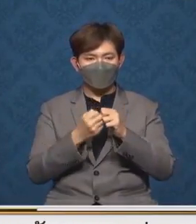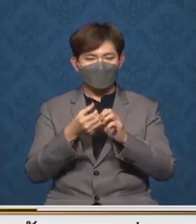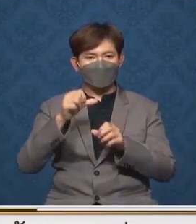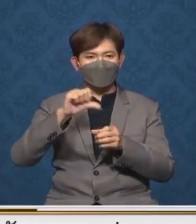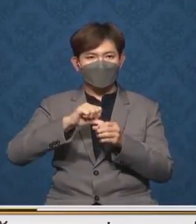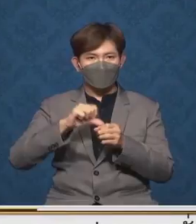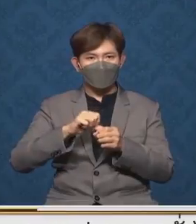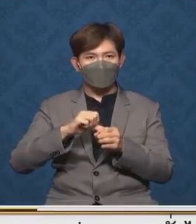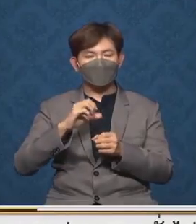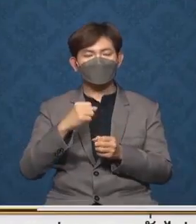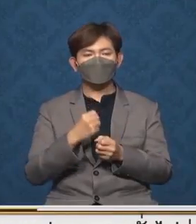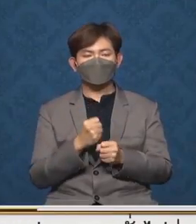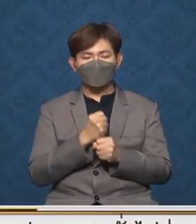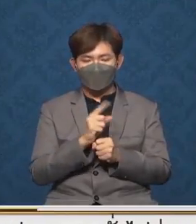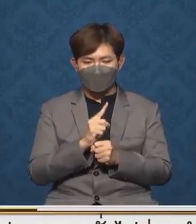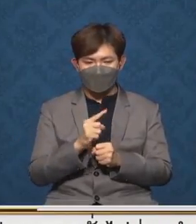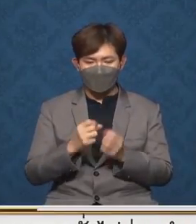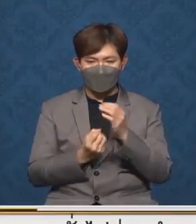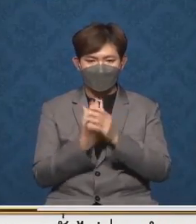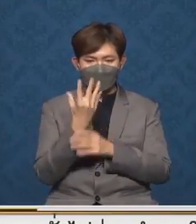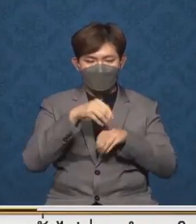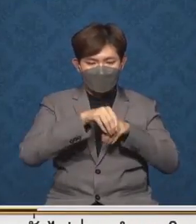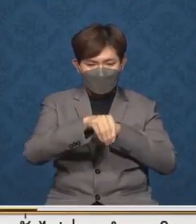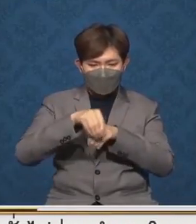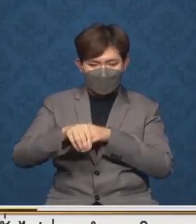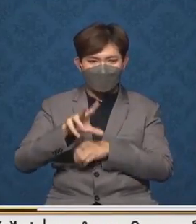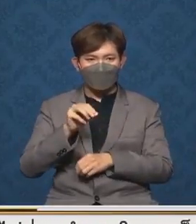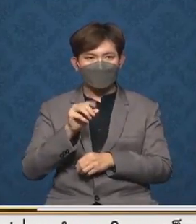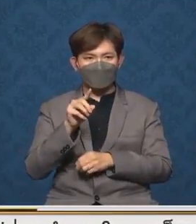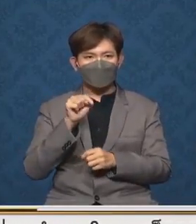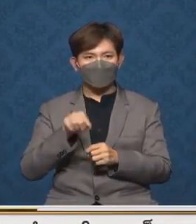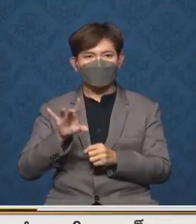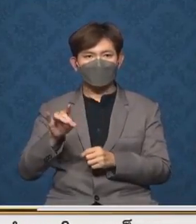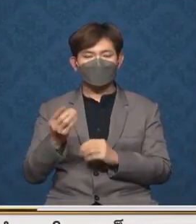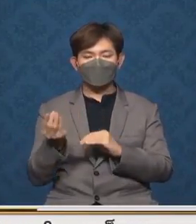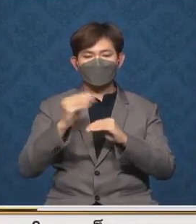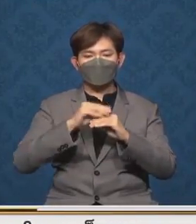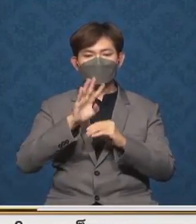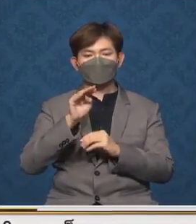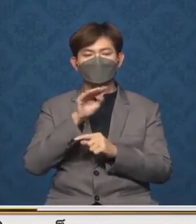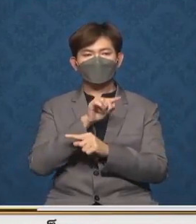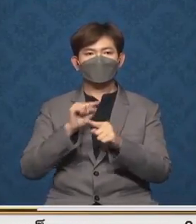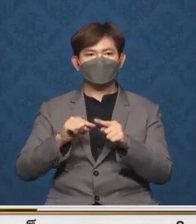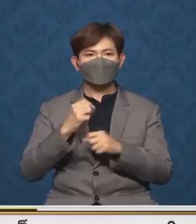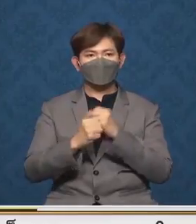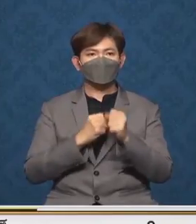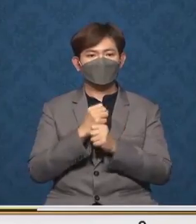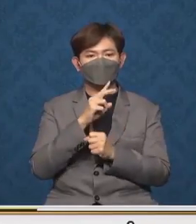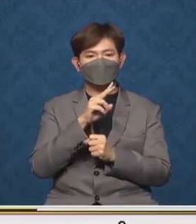าหกรรมปลูกป่าจาก 31.8% เป็น 40% ในปี2579